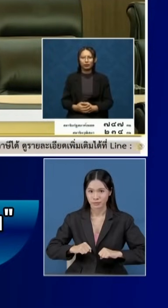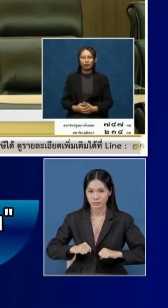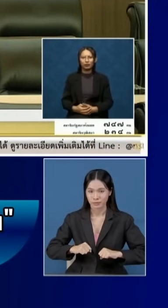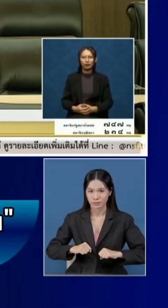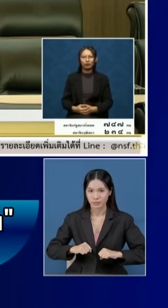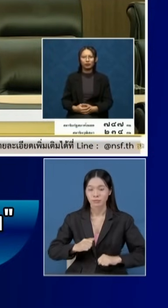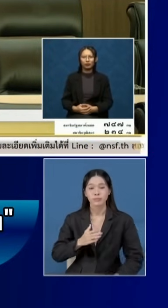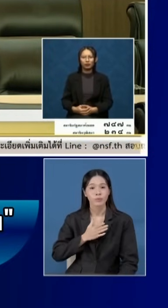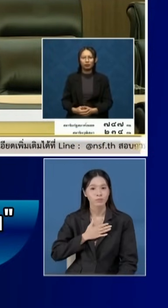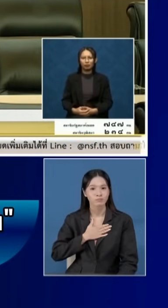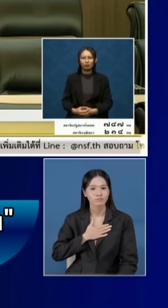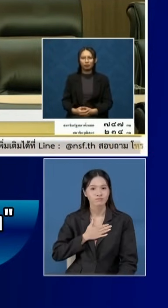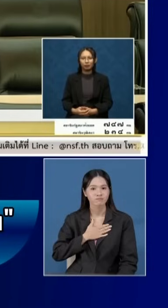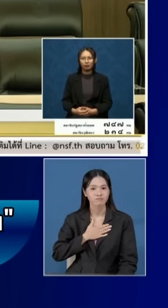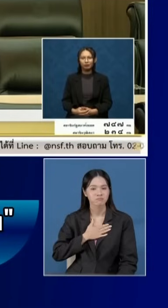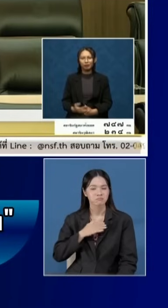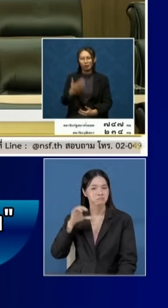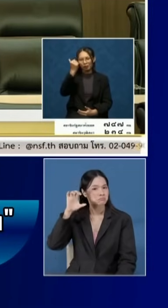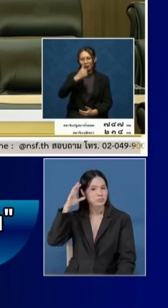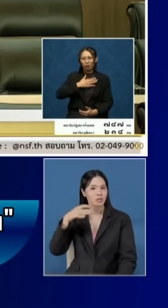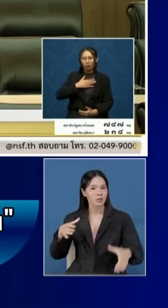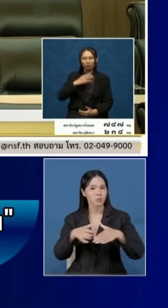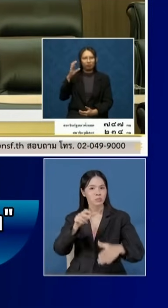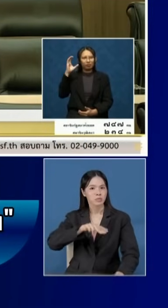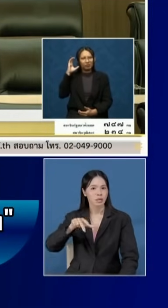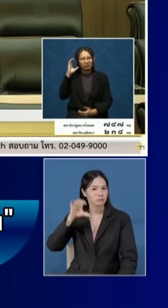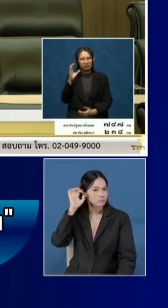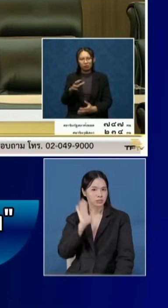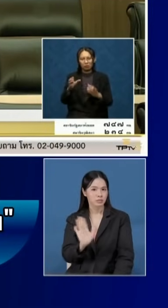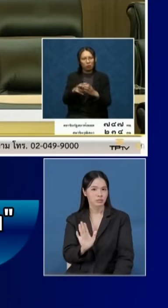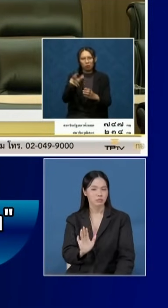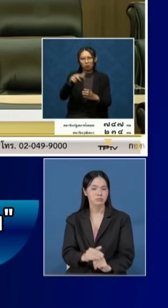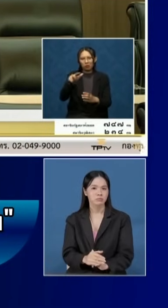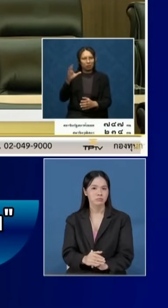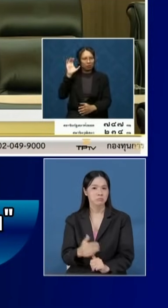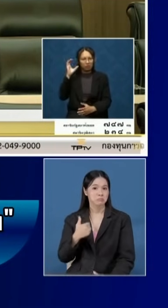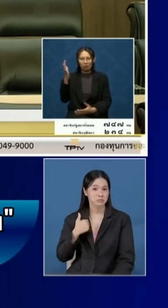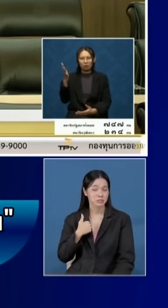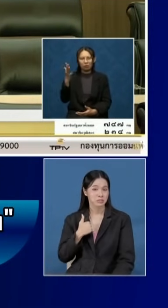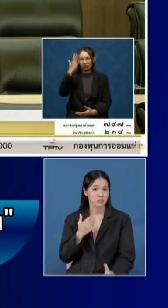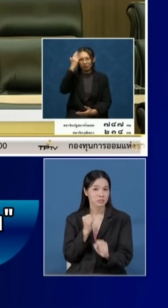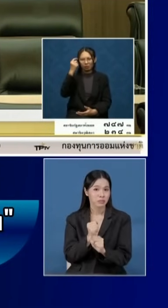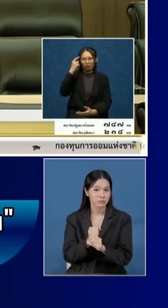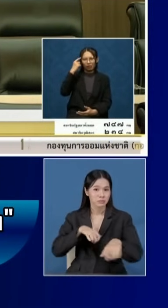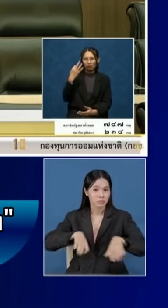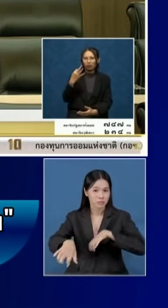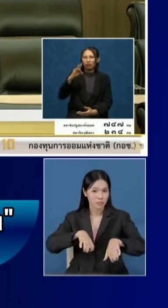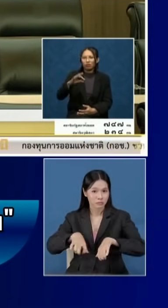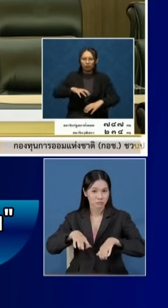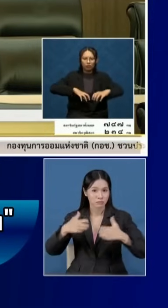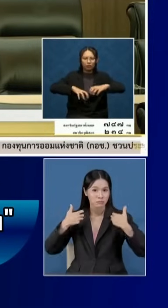แม้กับผมจะไม่มีความเชื่อมั่นในพรรคเพื่อไทยเลยว่าจะมีอิสระในการบริหารประเท